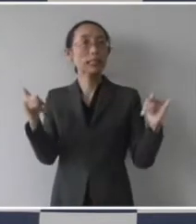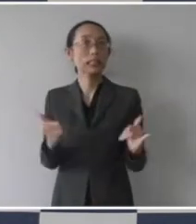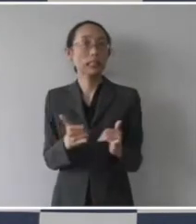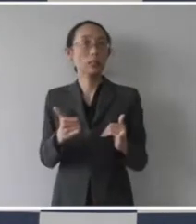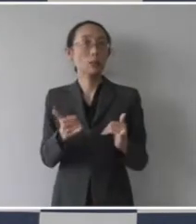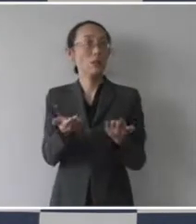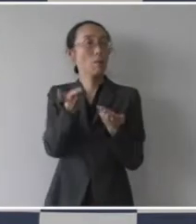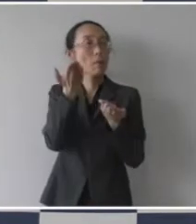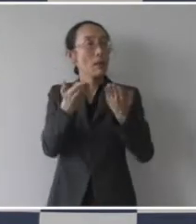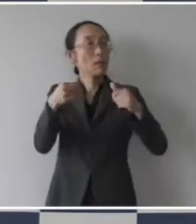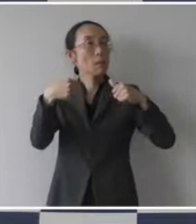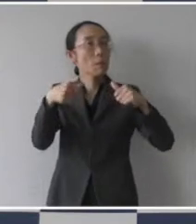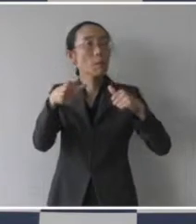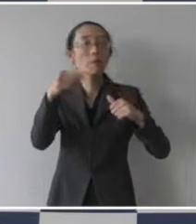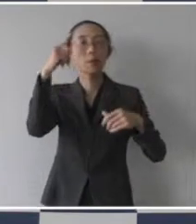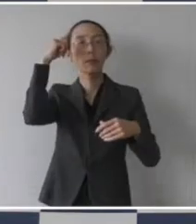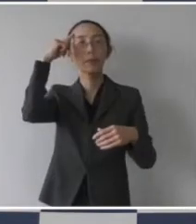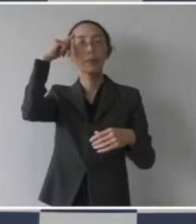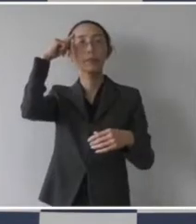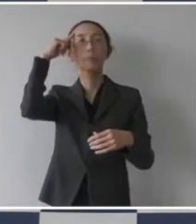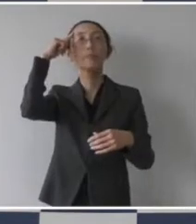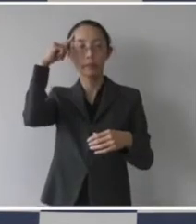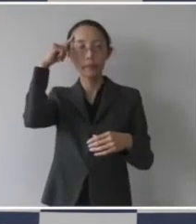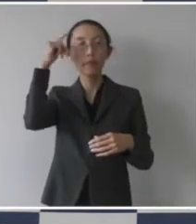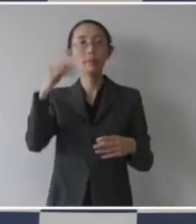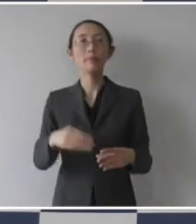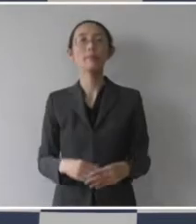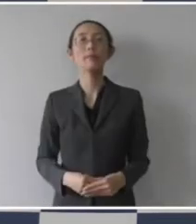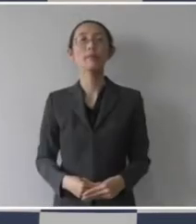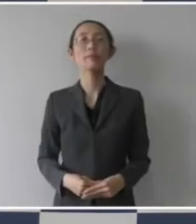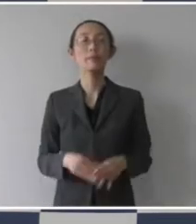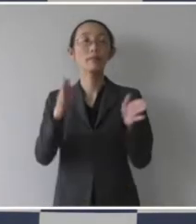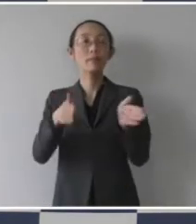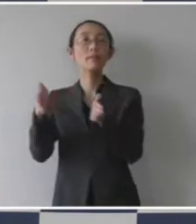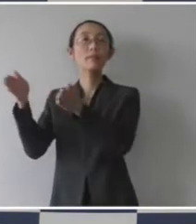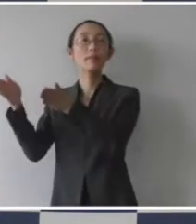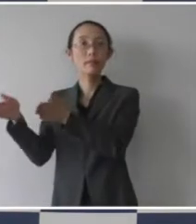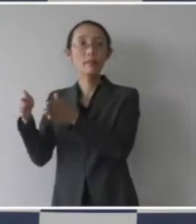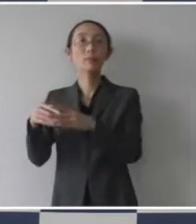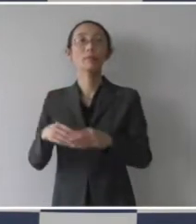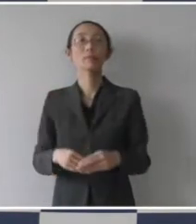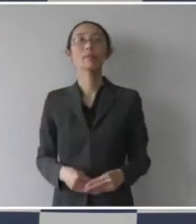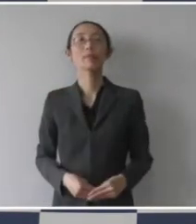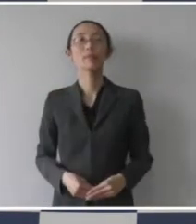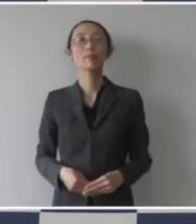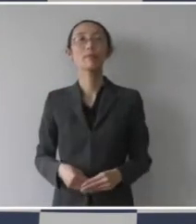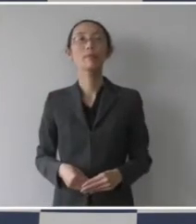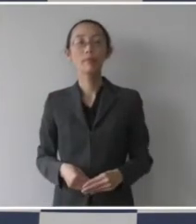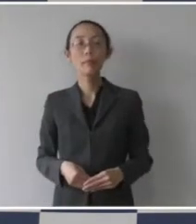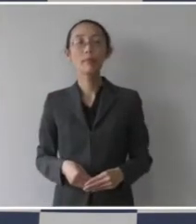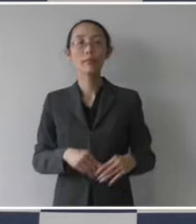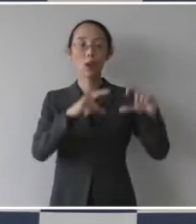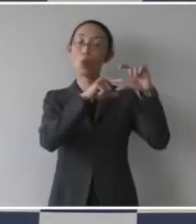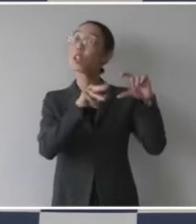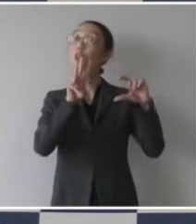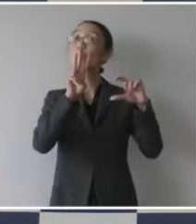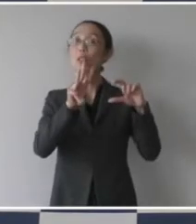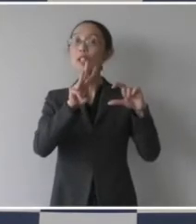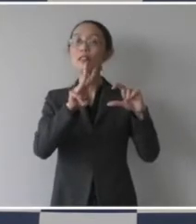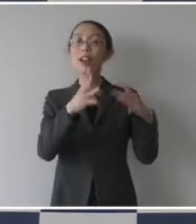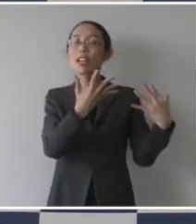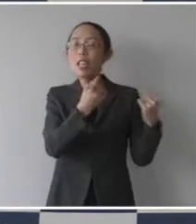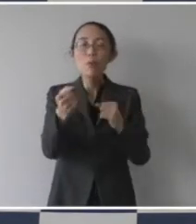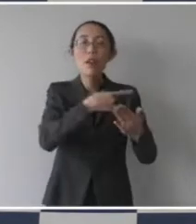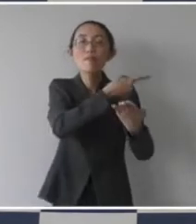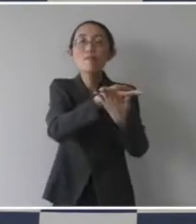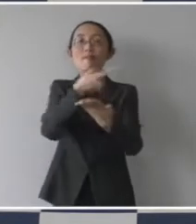ておるということであります。というふうに思ってます。 続きまして、パスポ2番、ゴールデンウィークは多くの来店者が訪れ